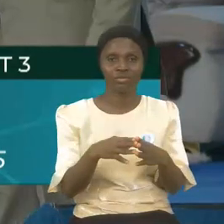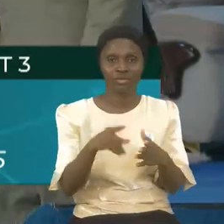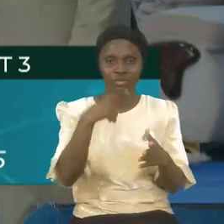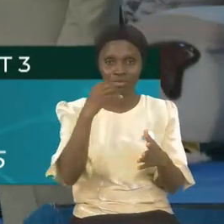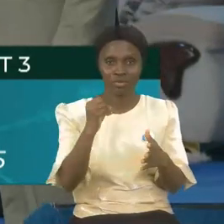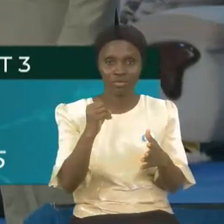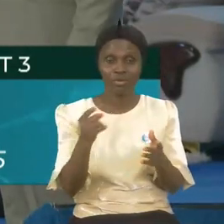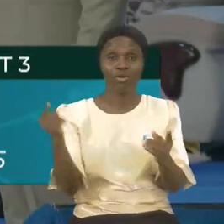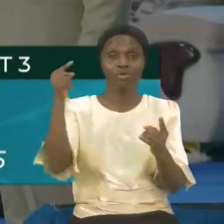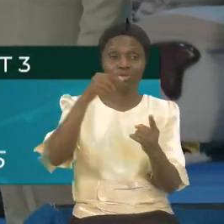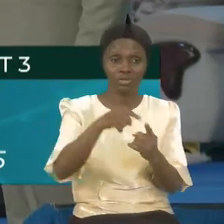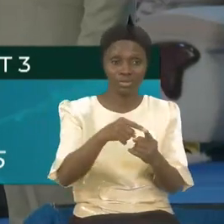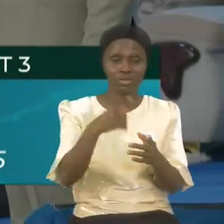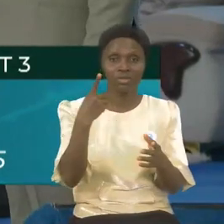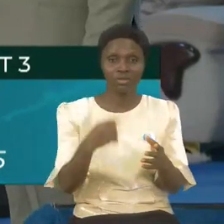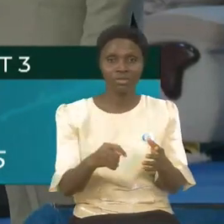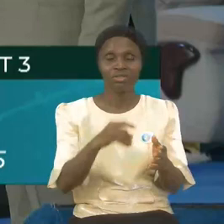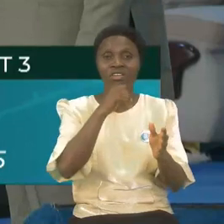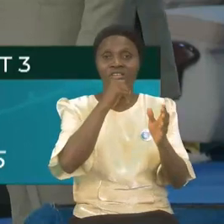verset 22